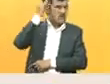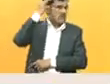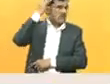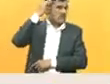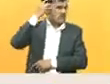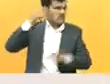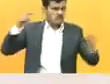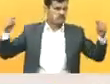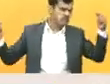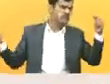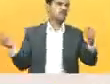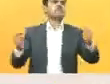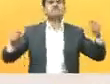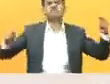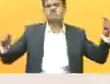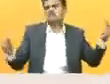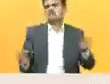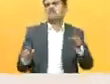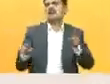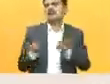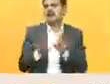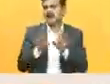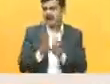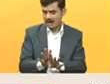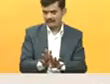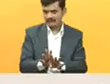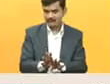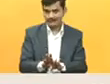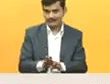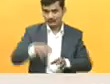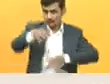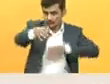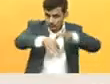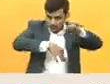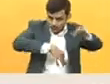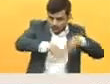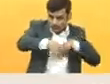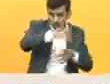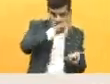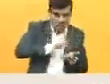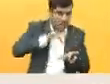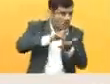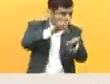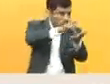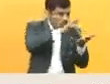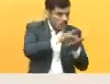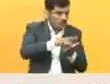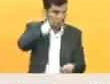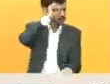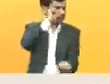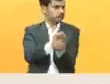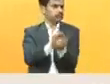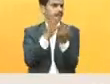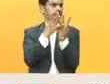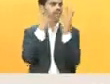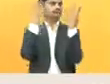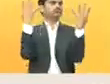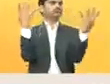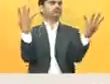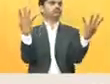पर है। इसकी वजह से शहर में चप्पे चप्पे पर पुलिस वालों की तैनाती